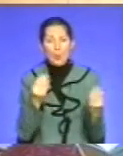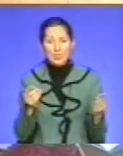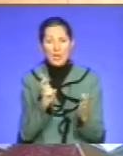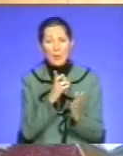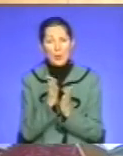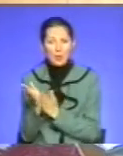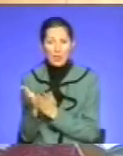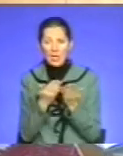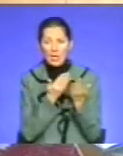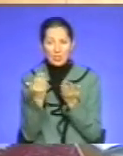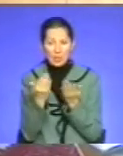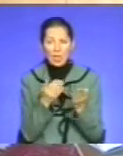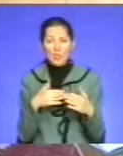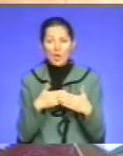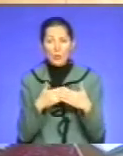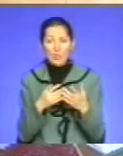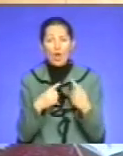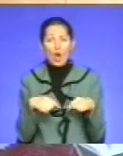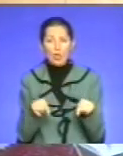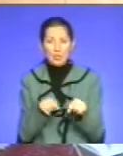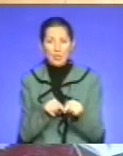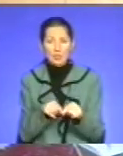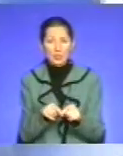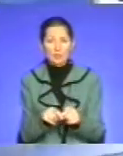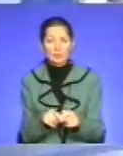читальні громадських організацій тощо.